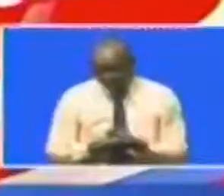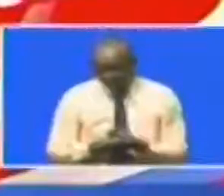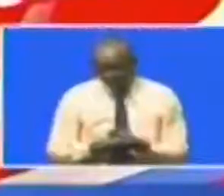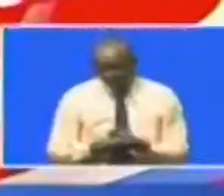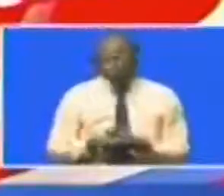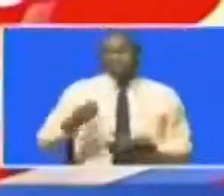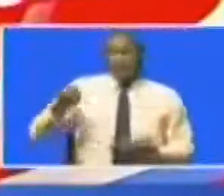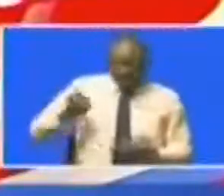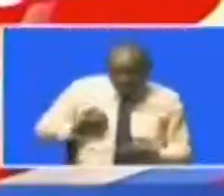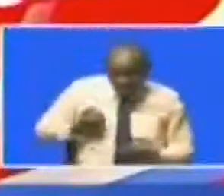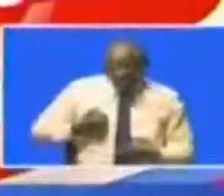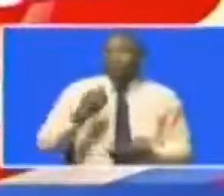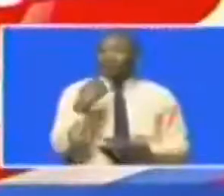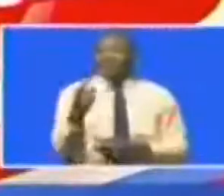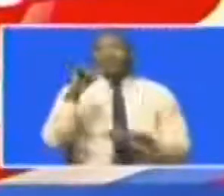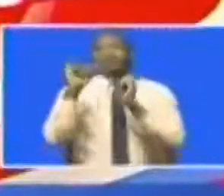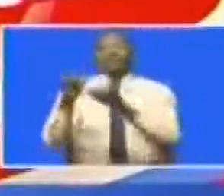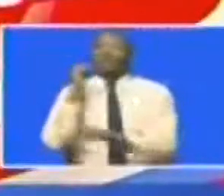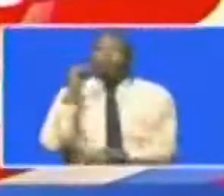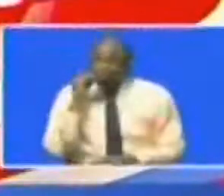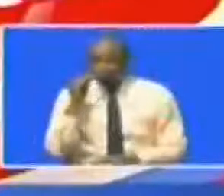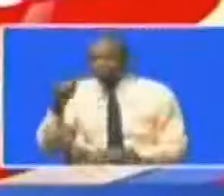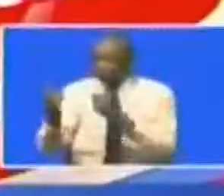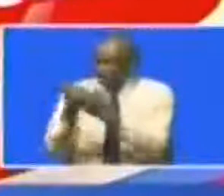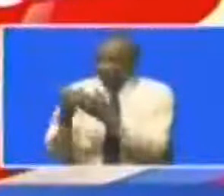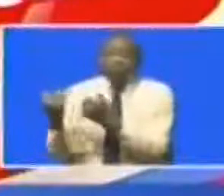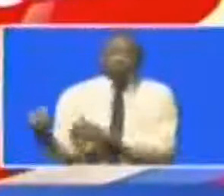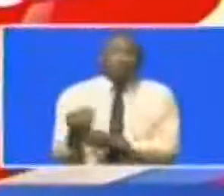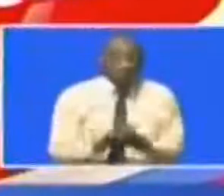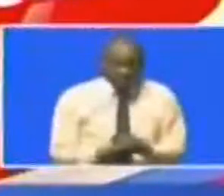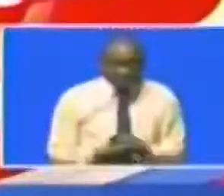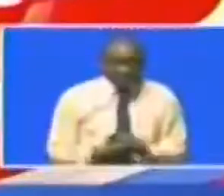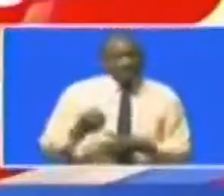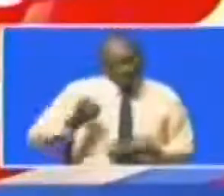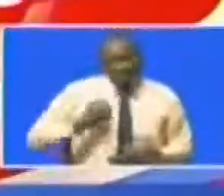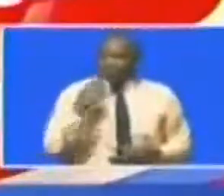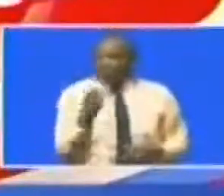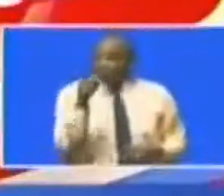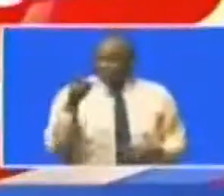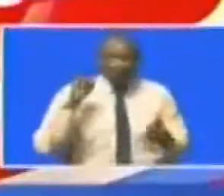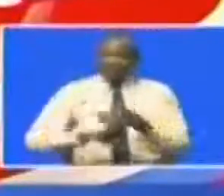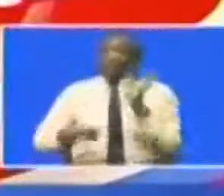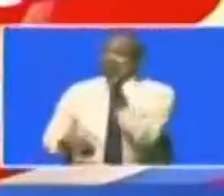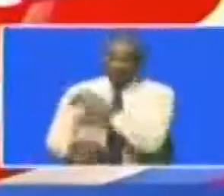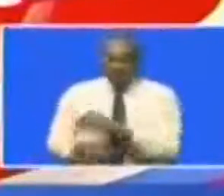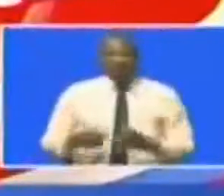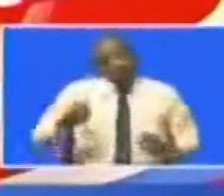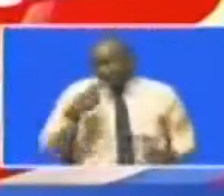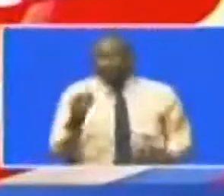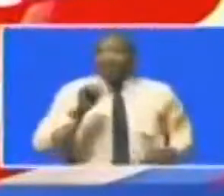msichana ndiye ambaye ataambiwa kaa nyumbani kuangalia wale watoto wadogo. Msichana ndiye ataambiwa olewa mapema. Msichana ndiye